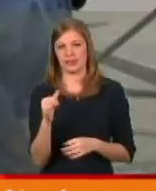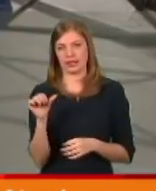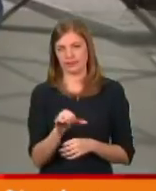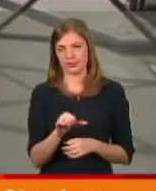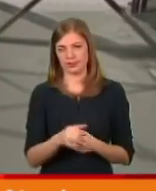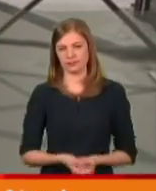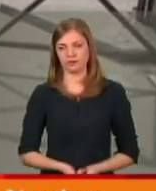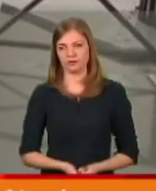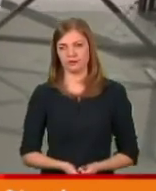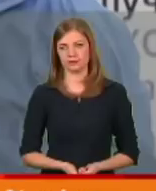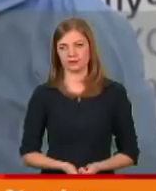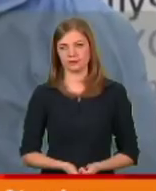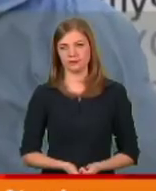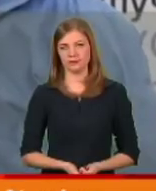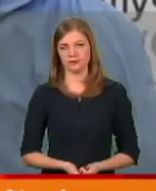хвилин.